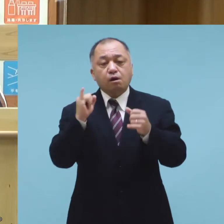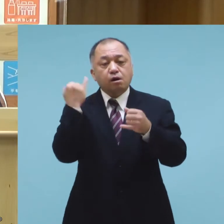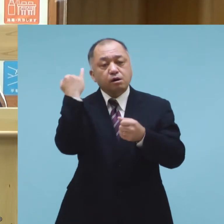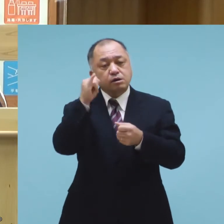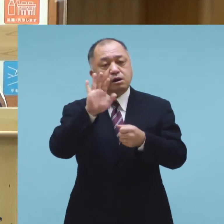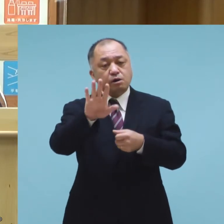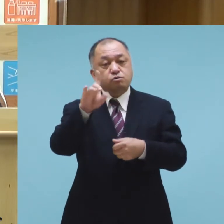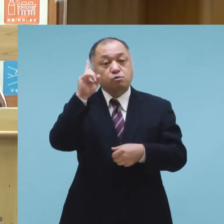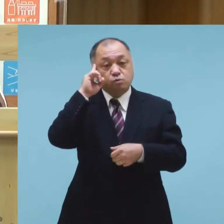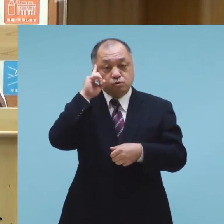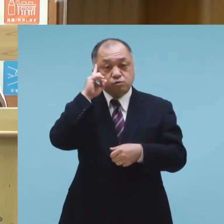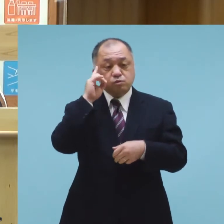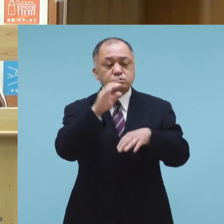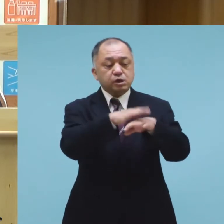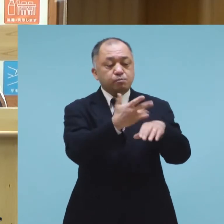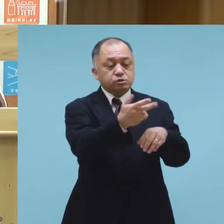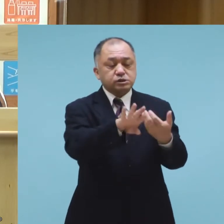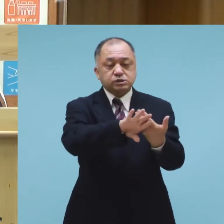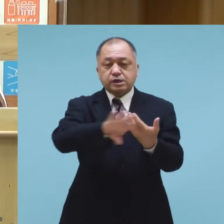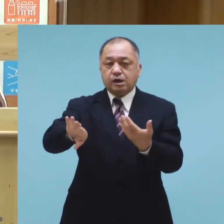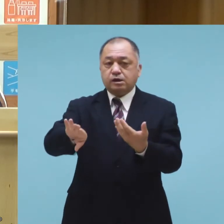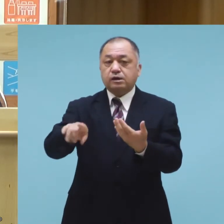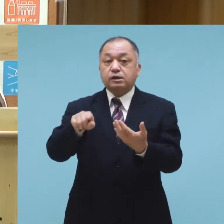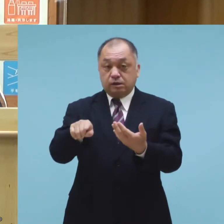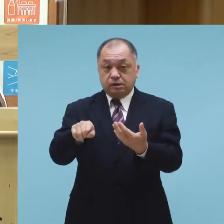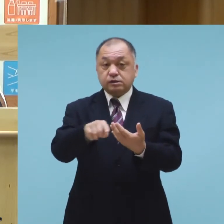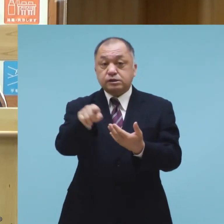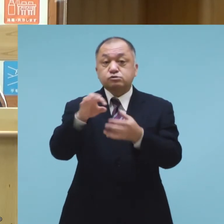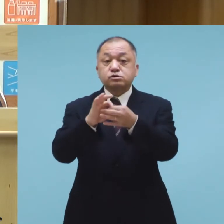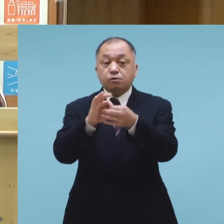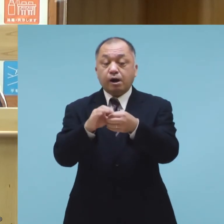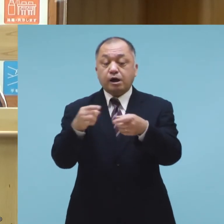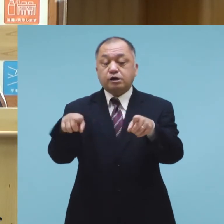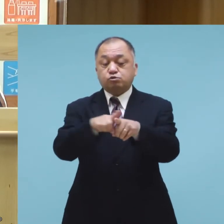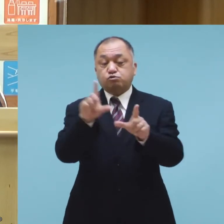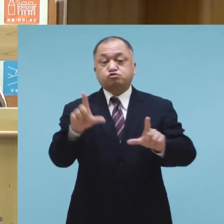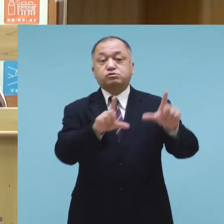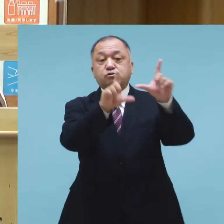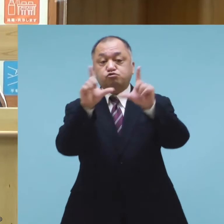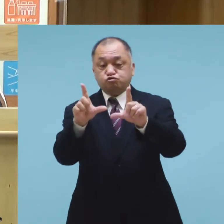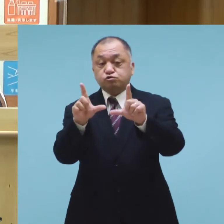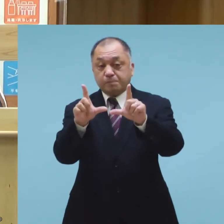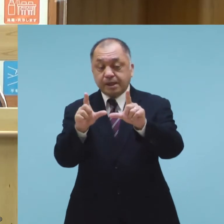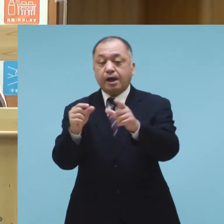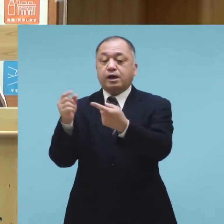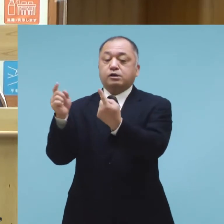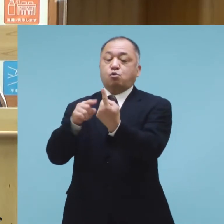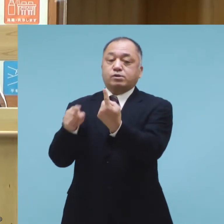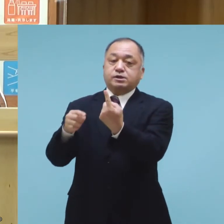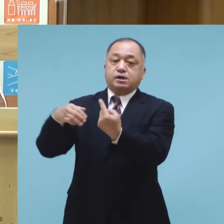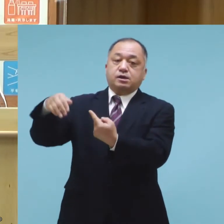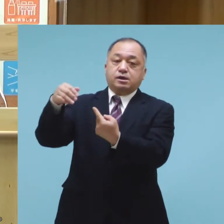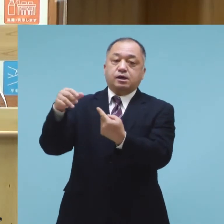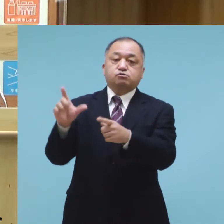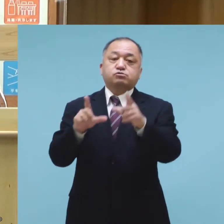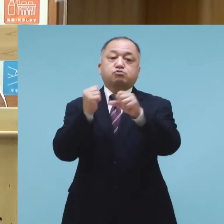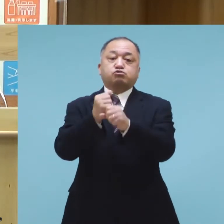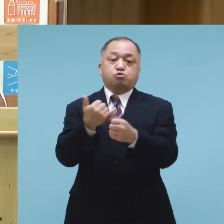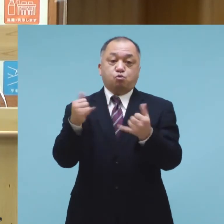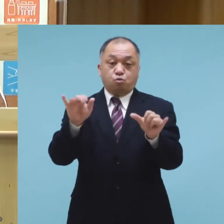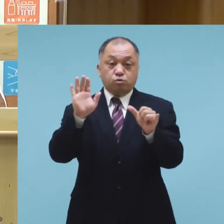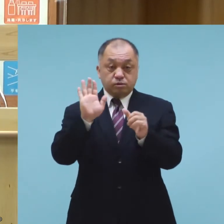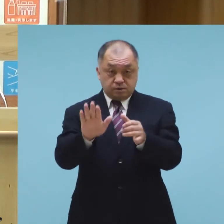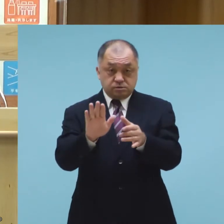幌は除外です。それと対象については同居している方、そしてお一人の方です。で、各県